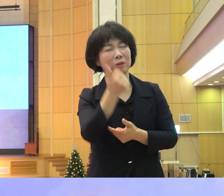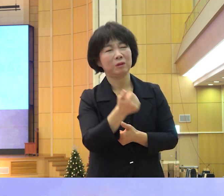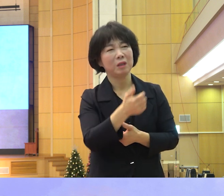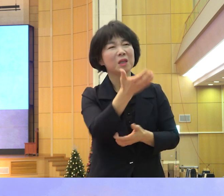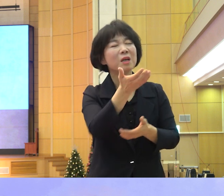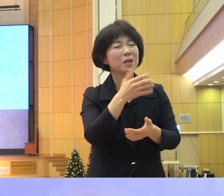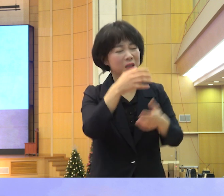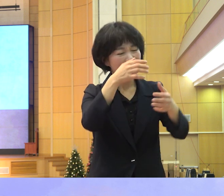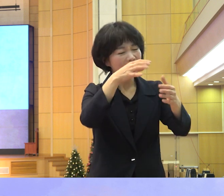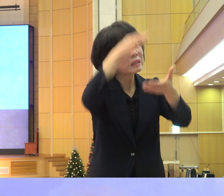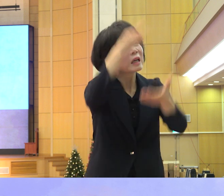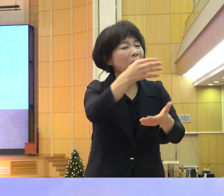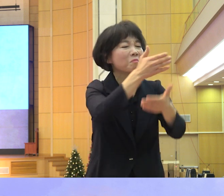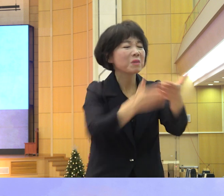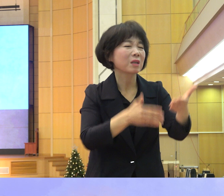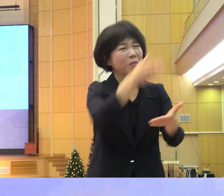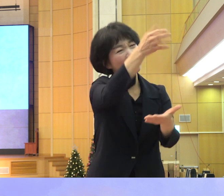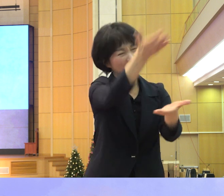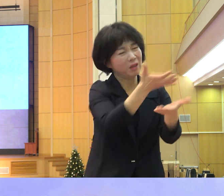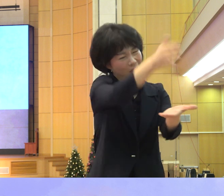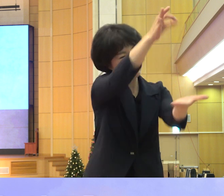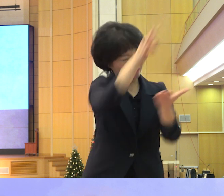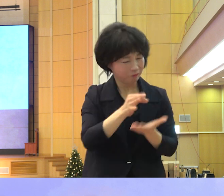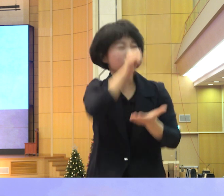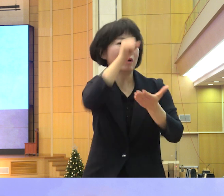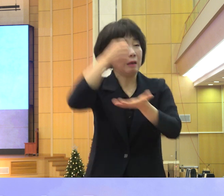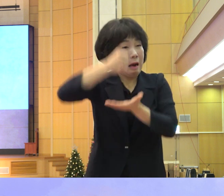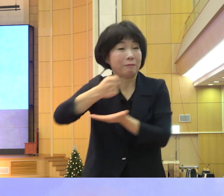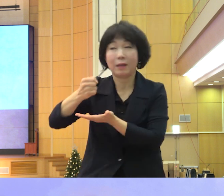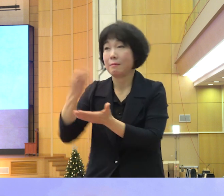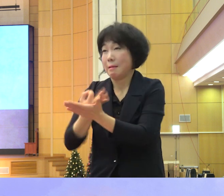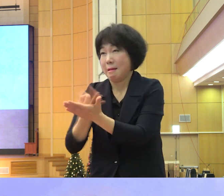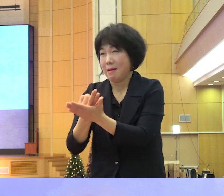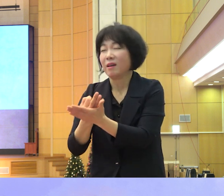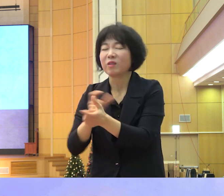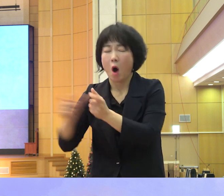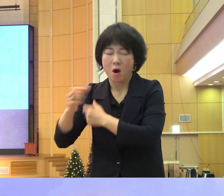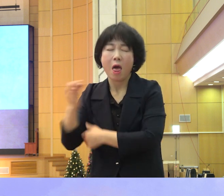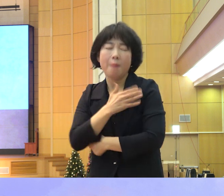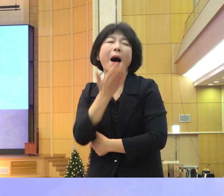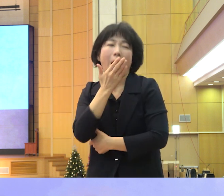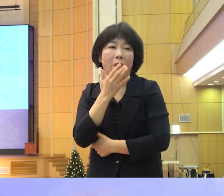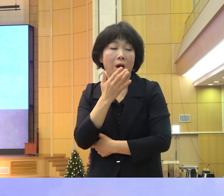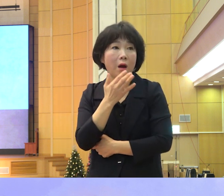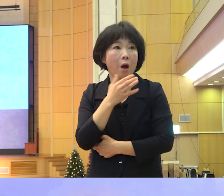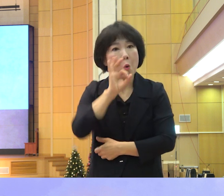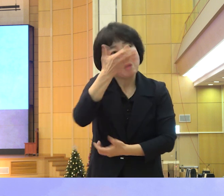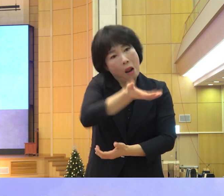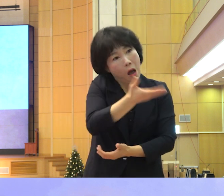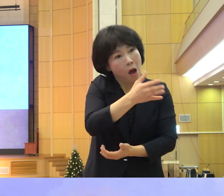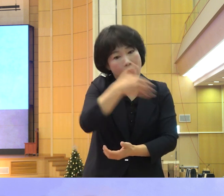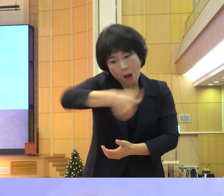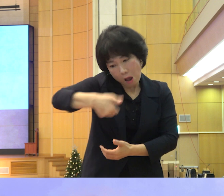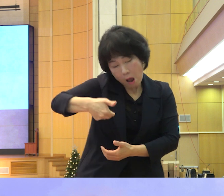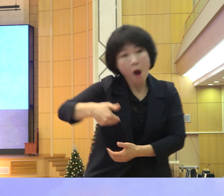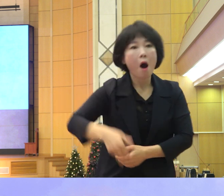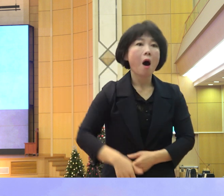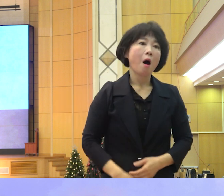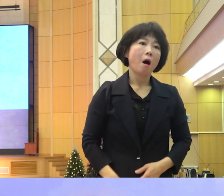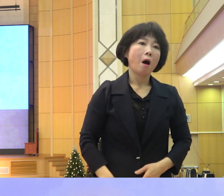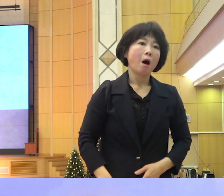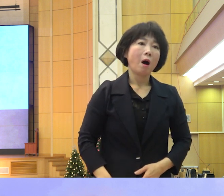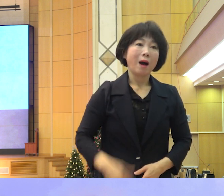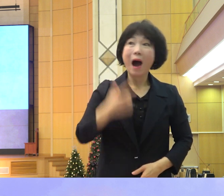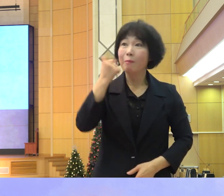다 망하고 나니까 이제 먹을 것도 없고 굶어 죽게 생겨서 돼지우리에 돼지가 먹는 쥐염